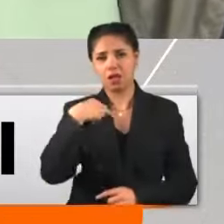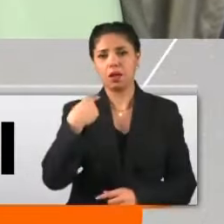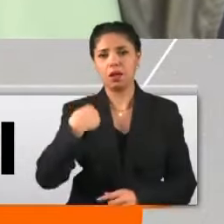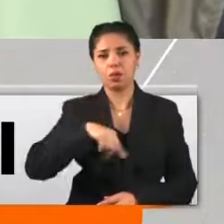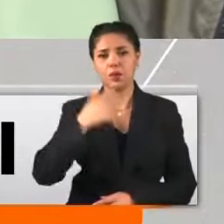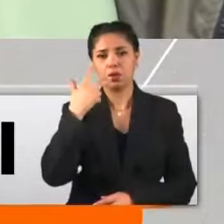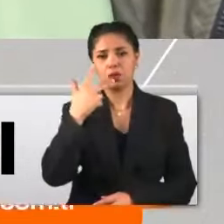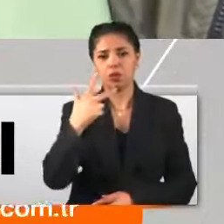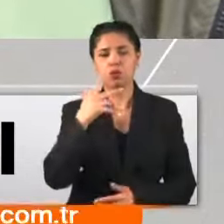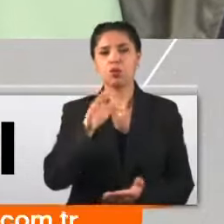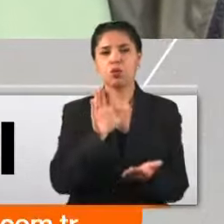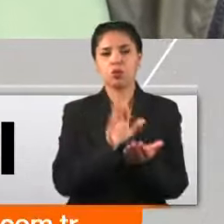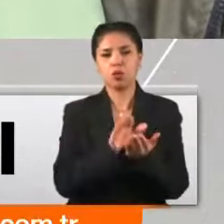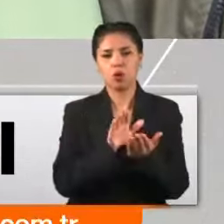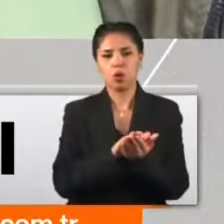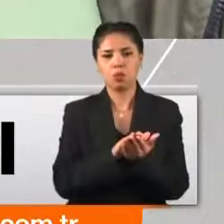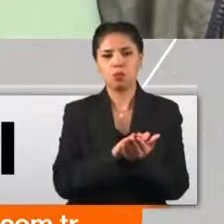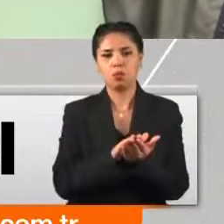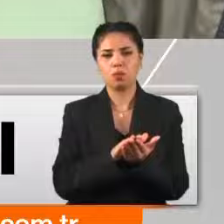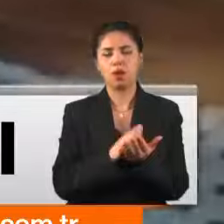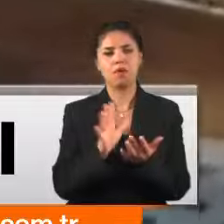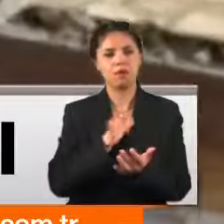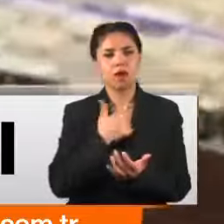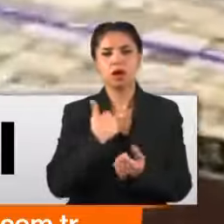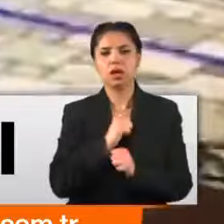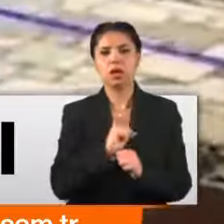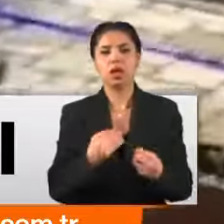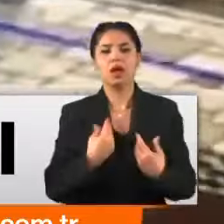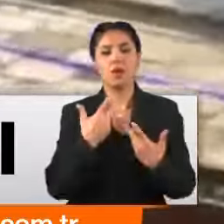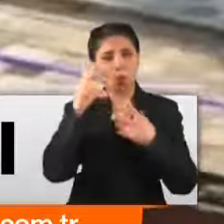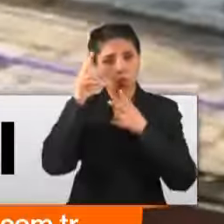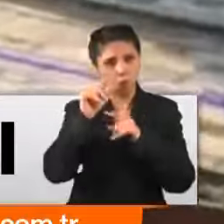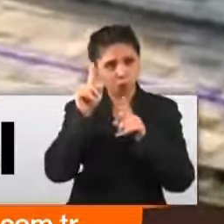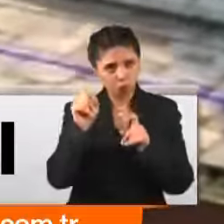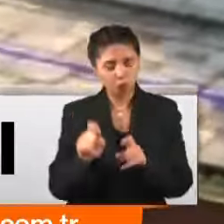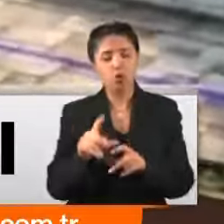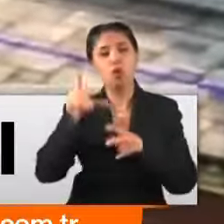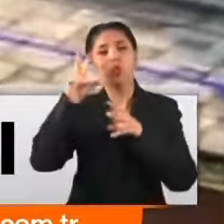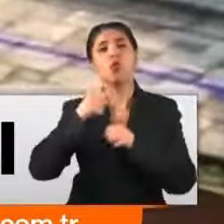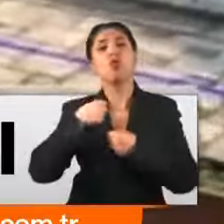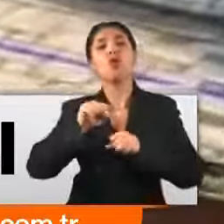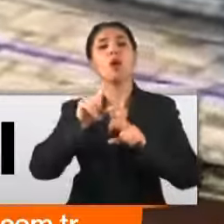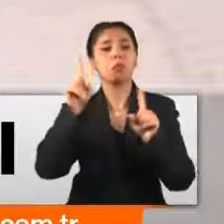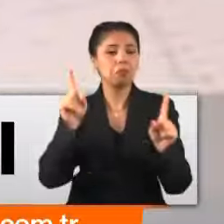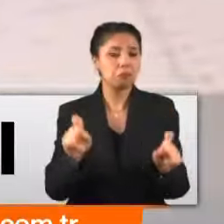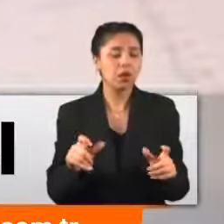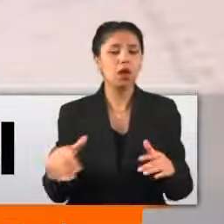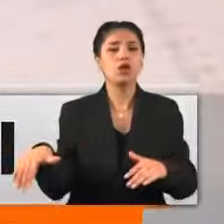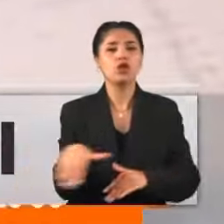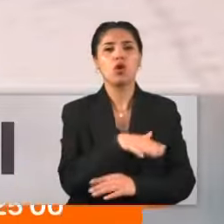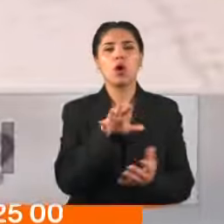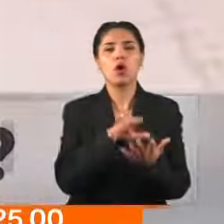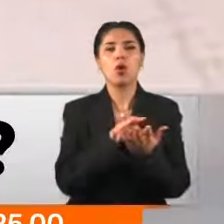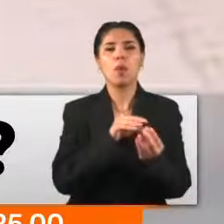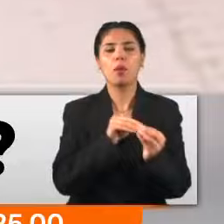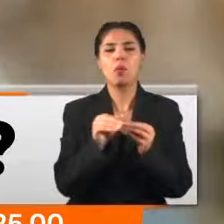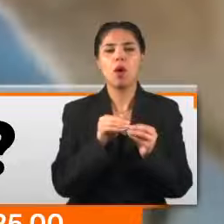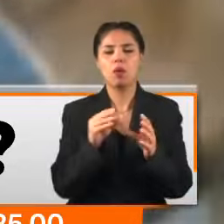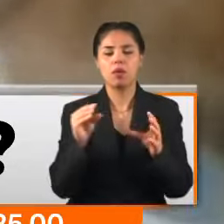tane köpeğimiz var, bir zararları yok yani. Uyutulsun mu, uyutulmasın mı? Başıboş köpek sorunu için Türkiye Büyük